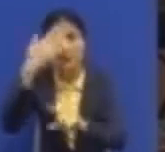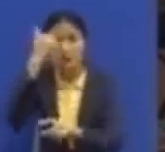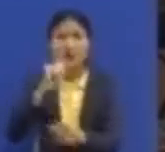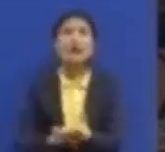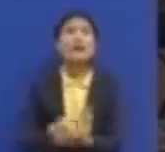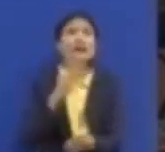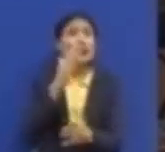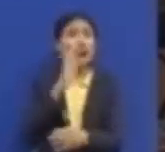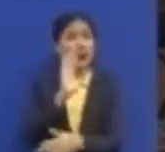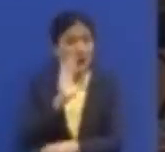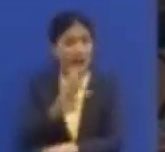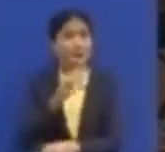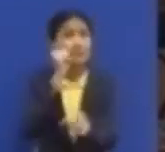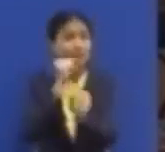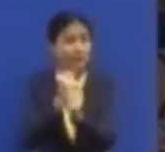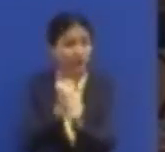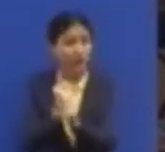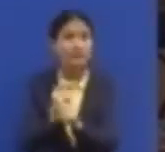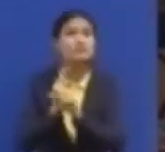คำสั่งศาล